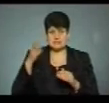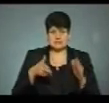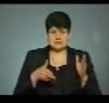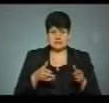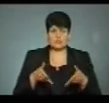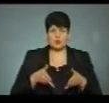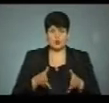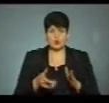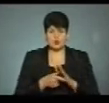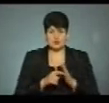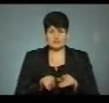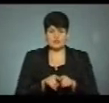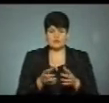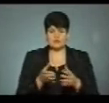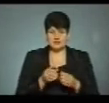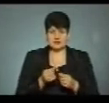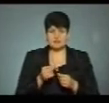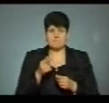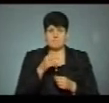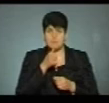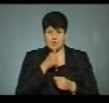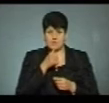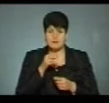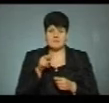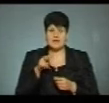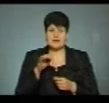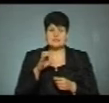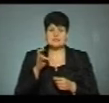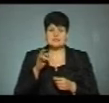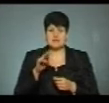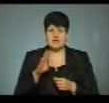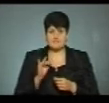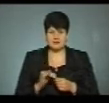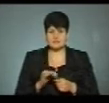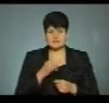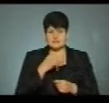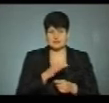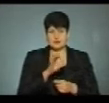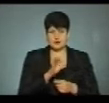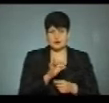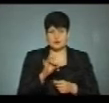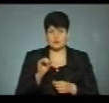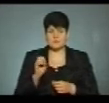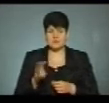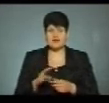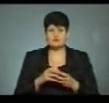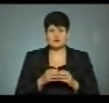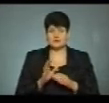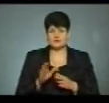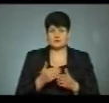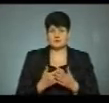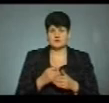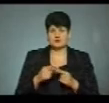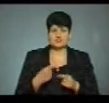класів. Також взяли проби пліснявих грибків з балок, повідомила фахівець служби Ольга Румак. Результати будуть приблизно